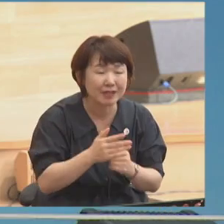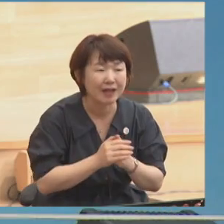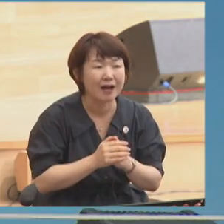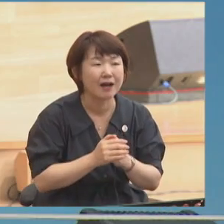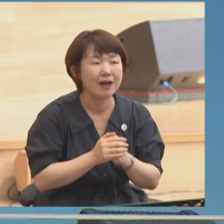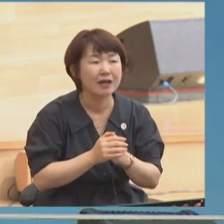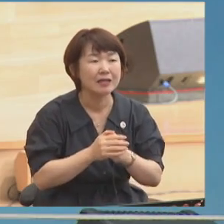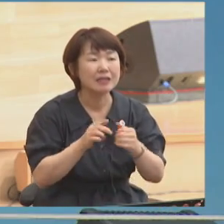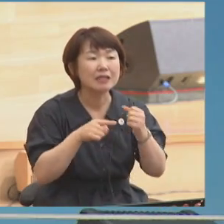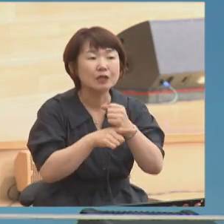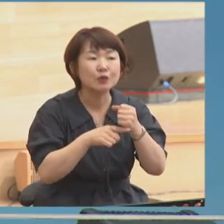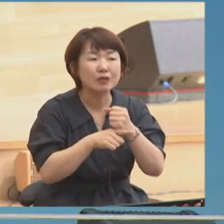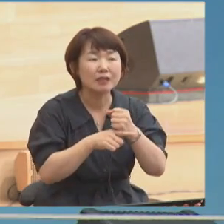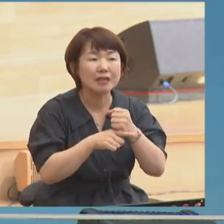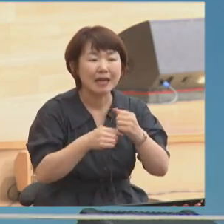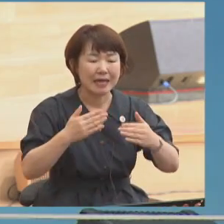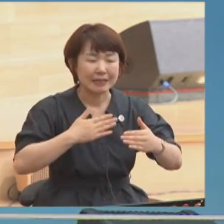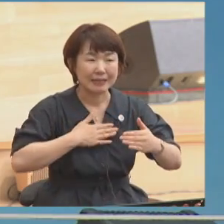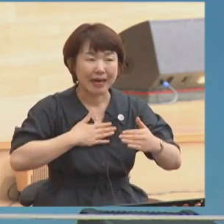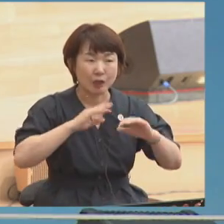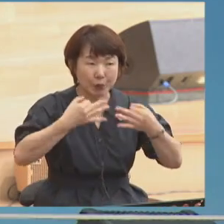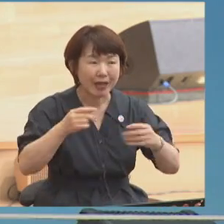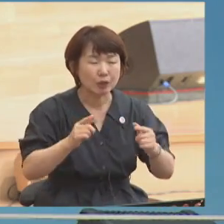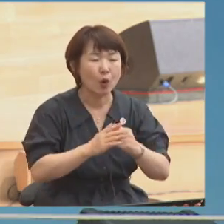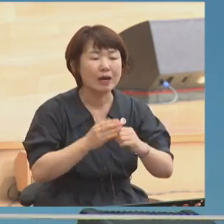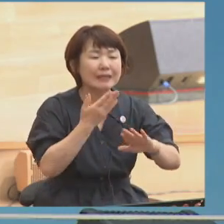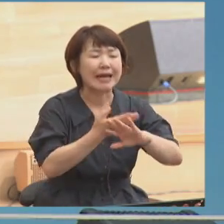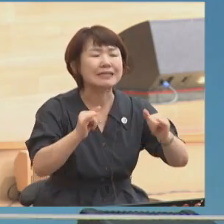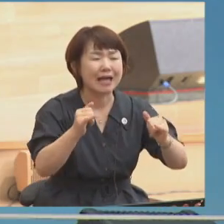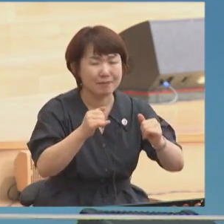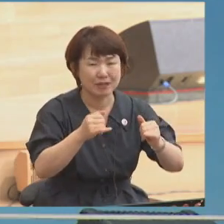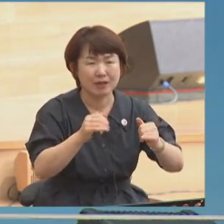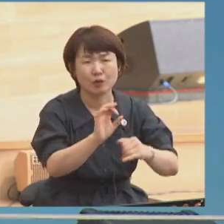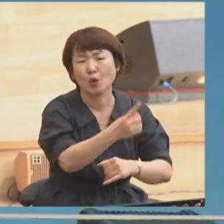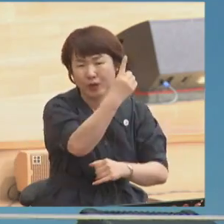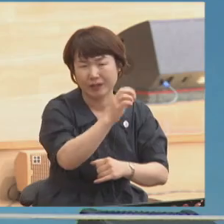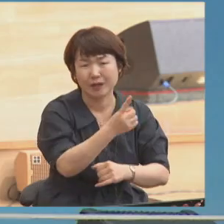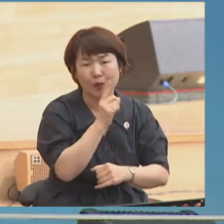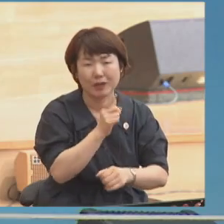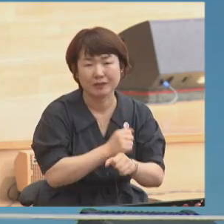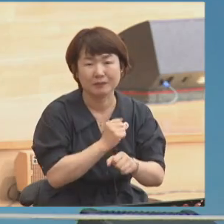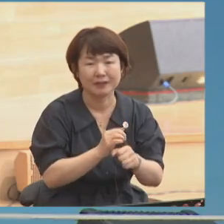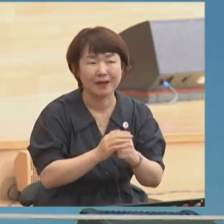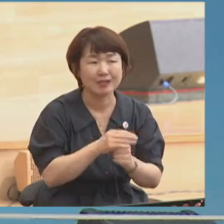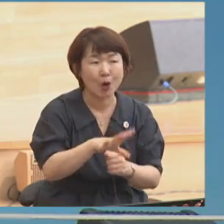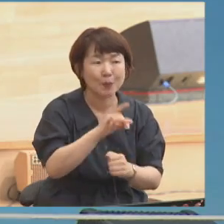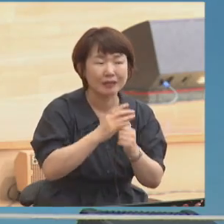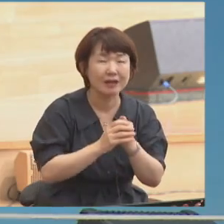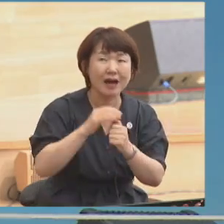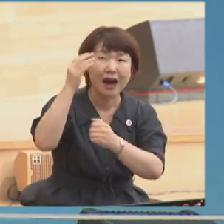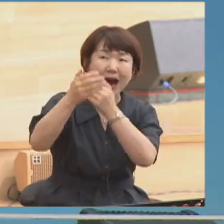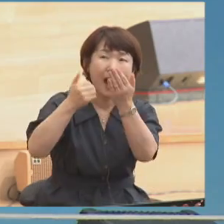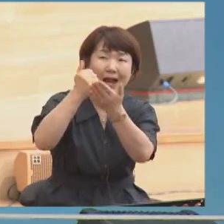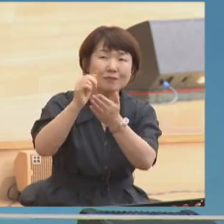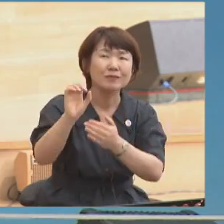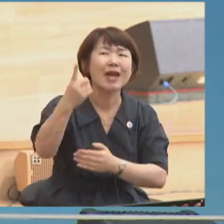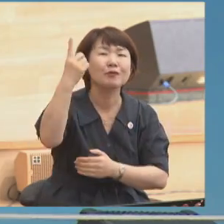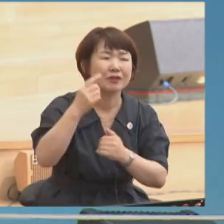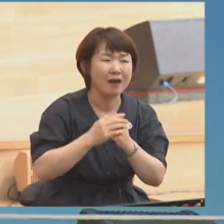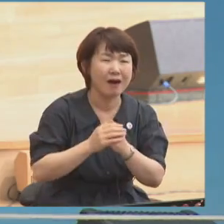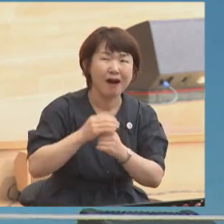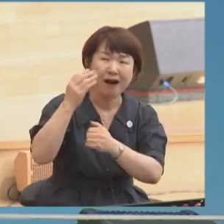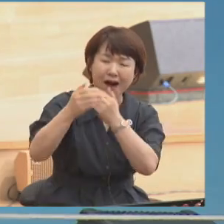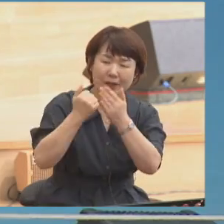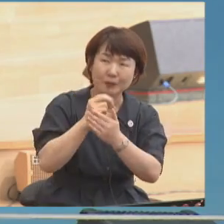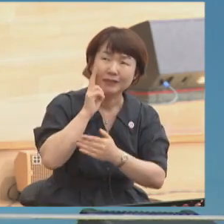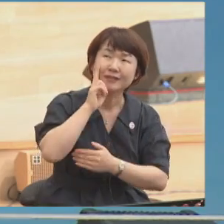때문에. 가인이 첫 번째로 누구에게 원인을 물었겠어요? 하나님이죠. 하나님 너무